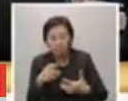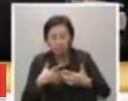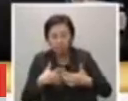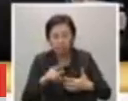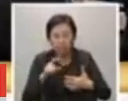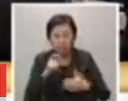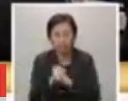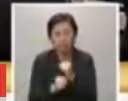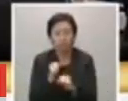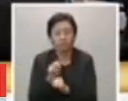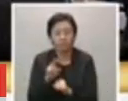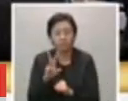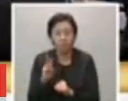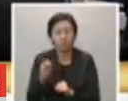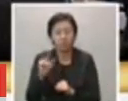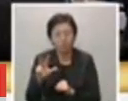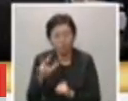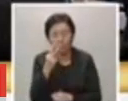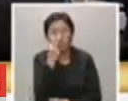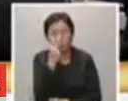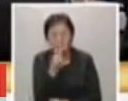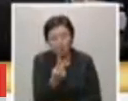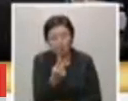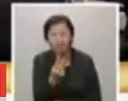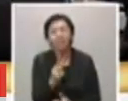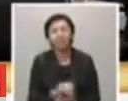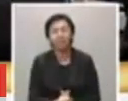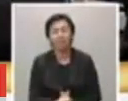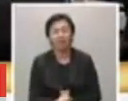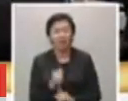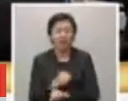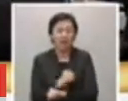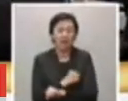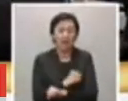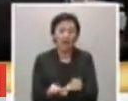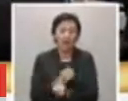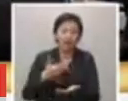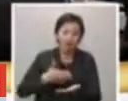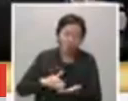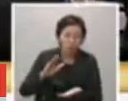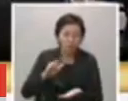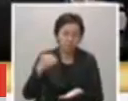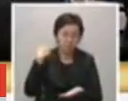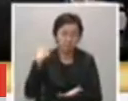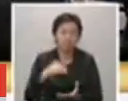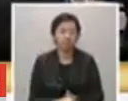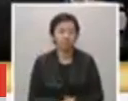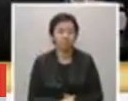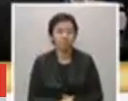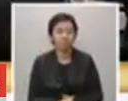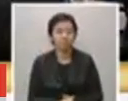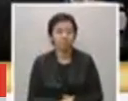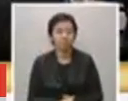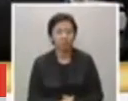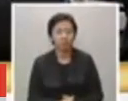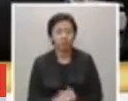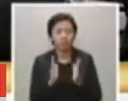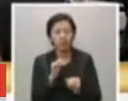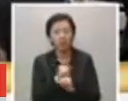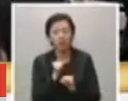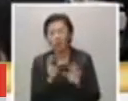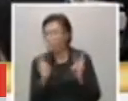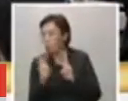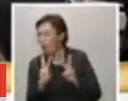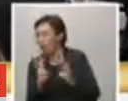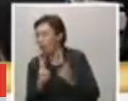ปี2563นี้เราจะเห็นการเลย์ออฟแรงงานครั้งใหญ่ครั้งมโหฬาร การตกงานจะเต็มไป